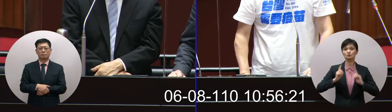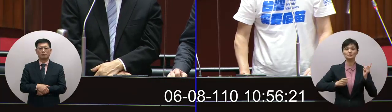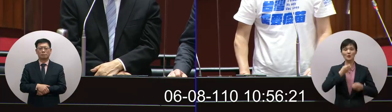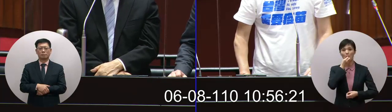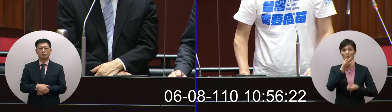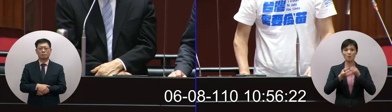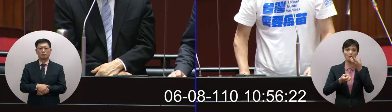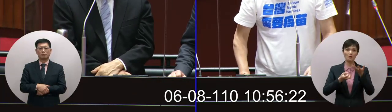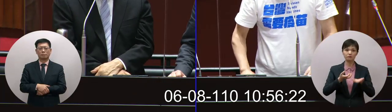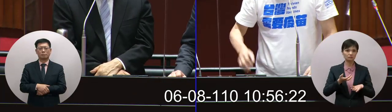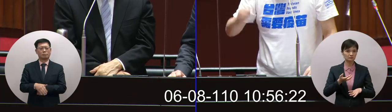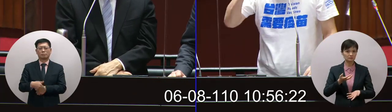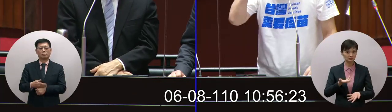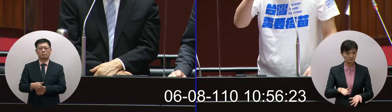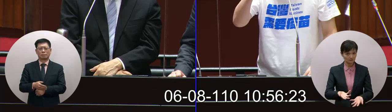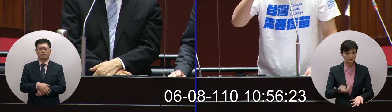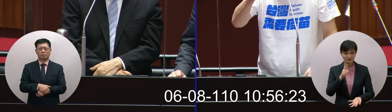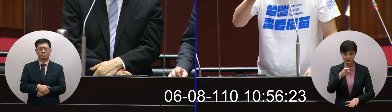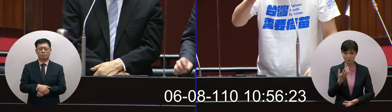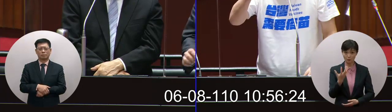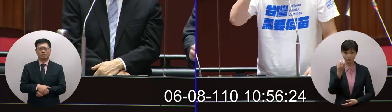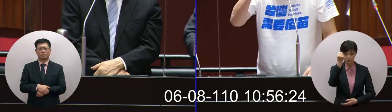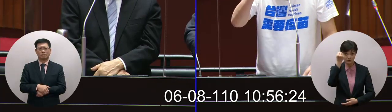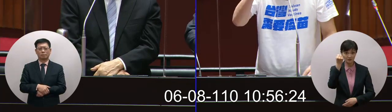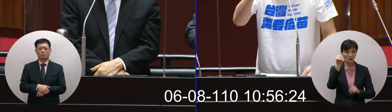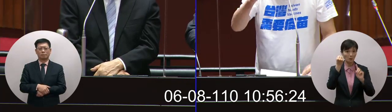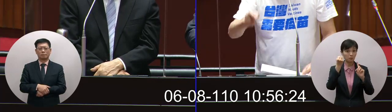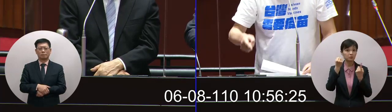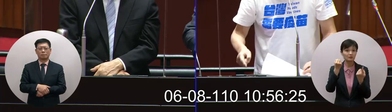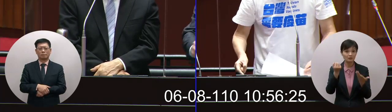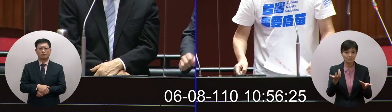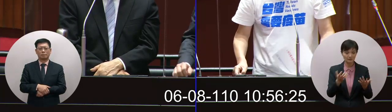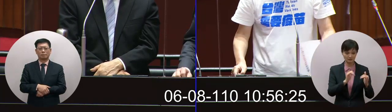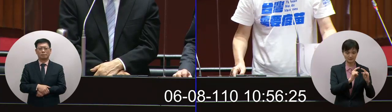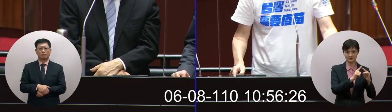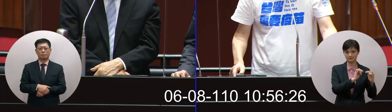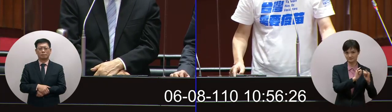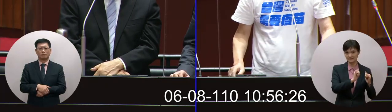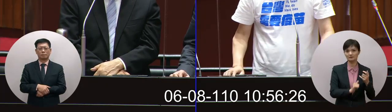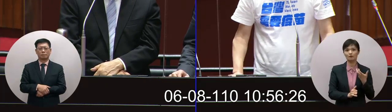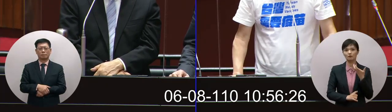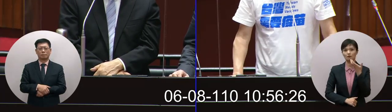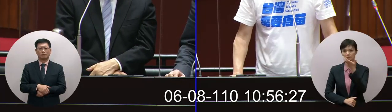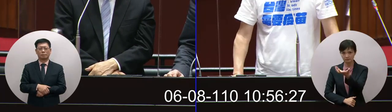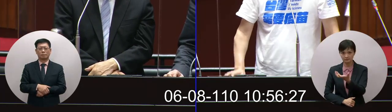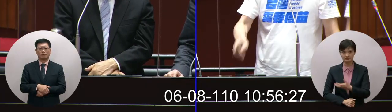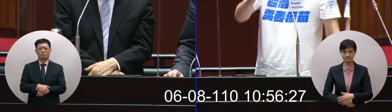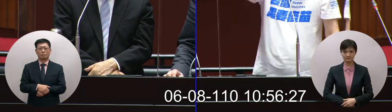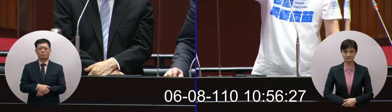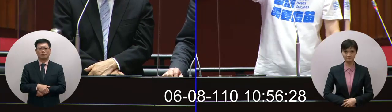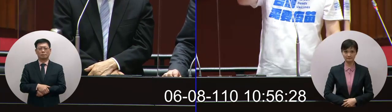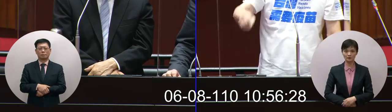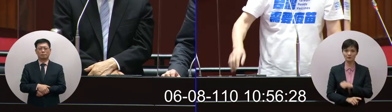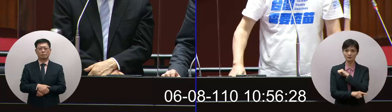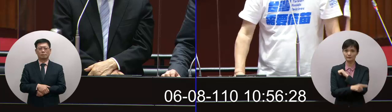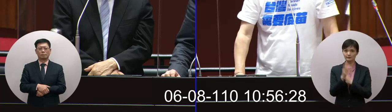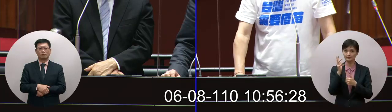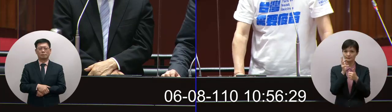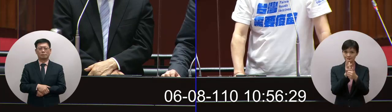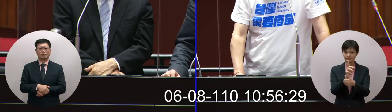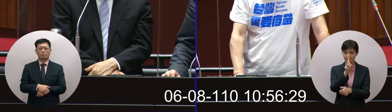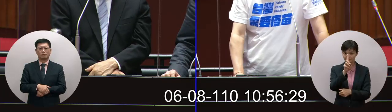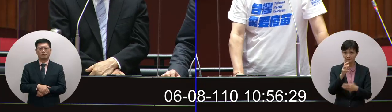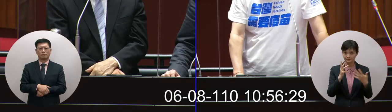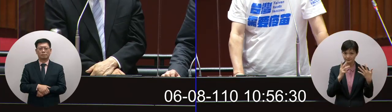说。 不可能， 你们的权利来，不要忘记，来自于人民的。院长，最后问你一个问题。